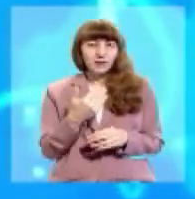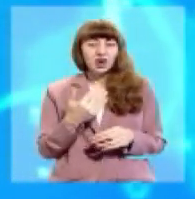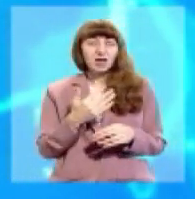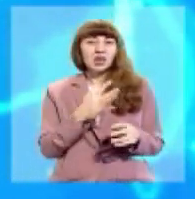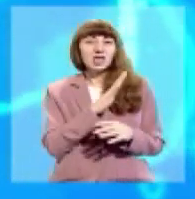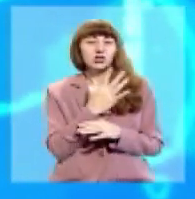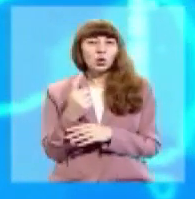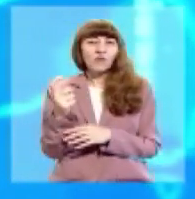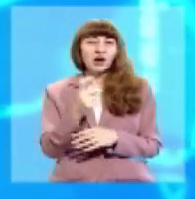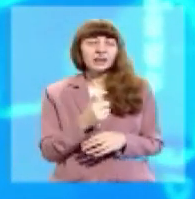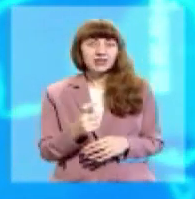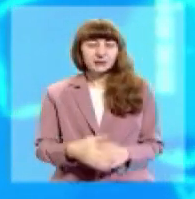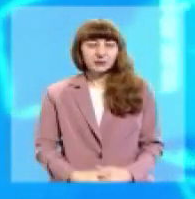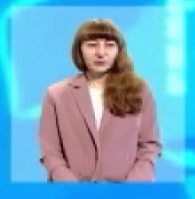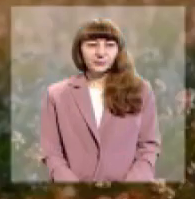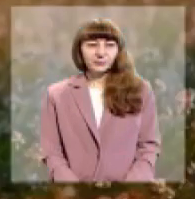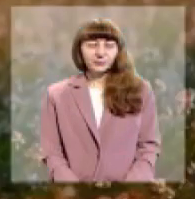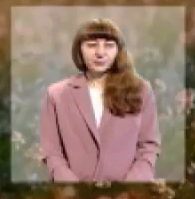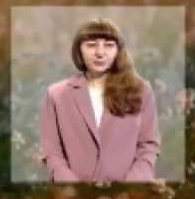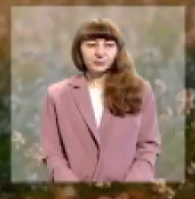дүниесі инспекциясы да жоққа шығармады.